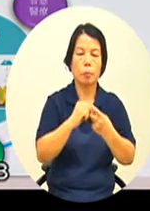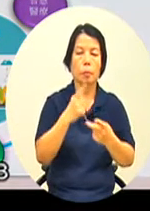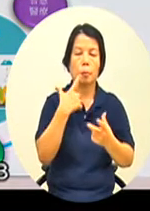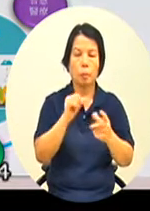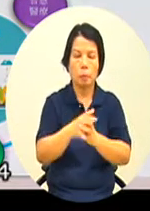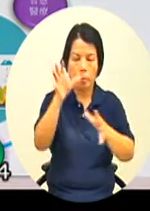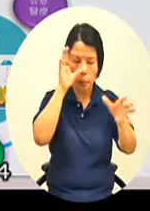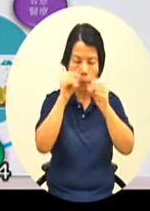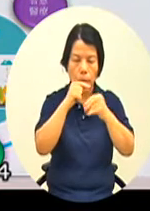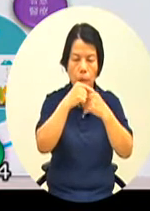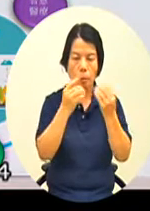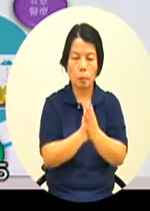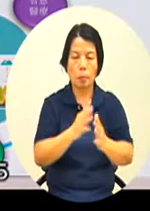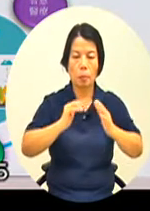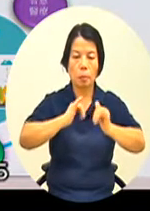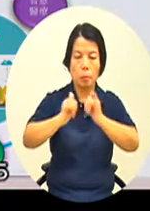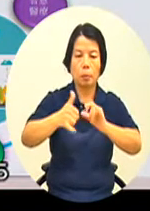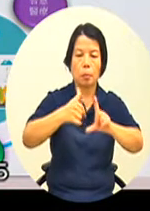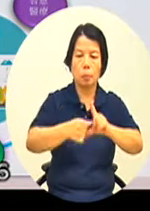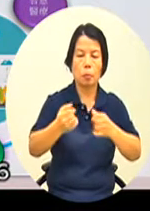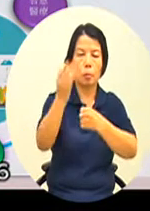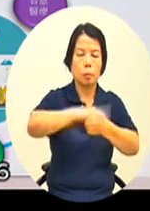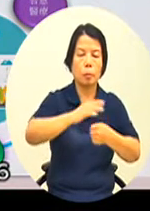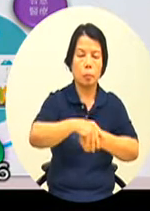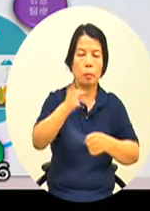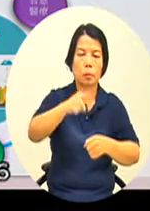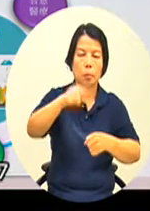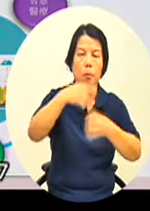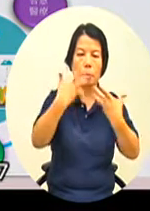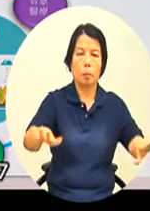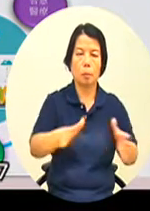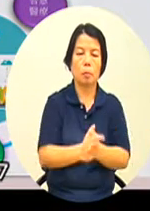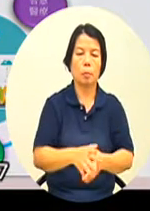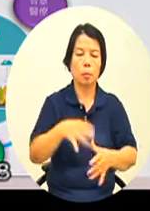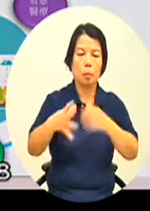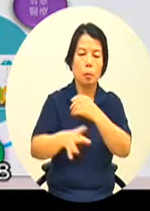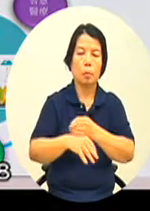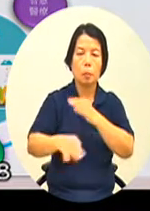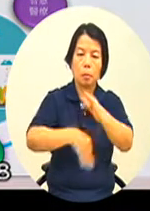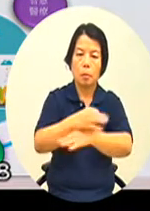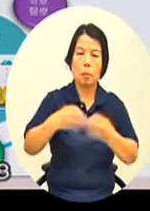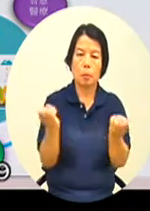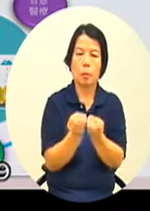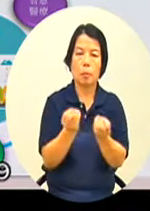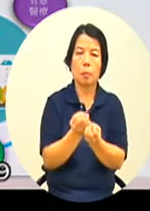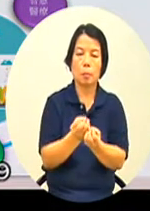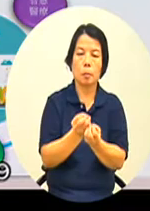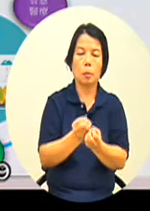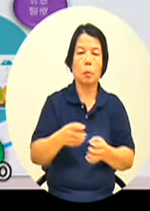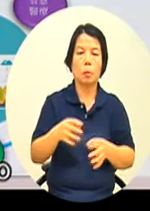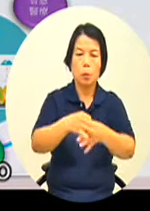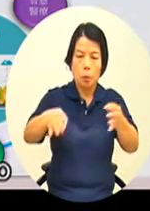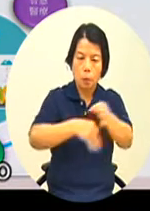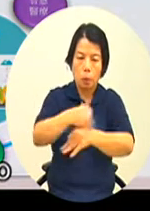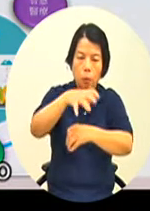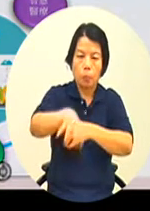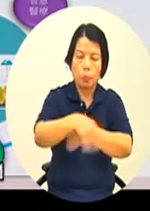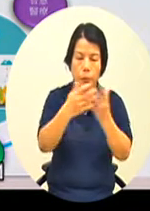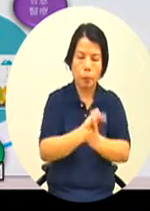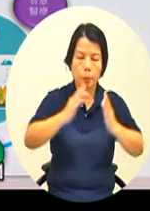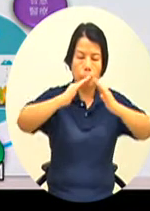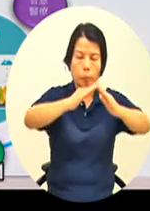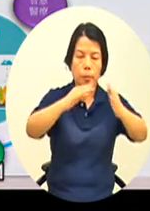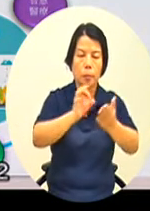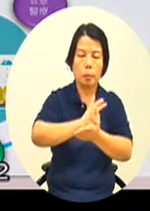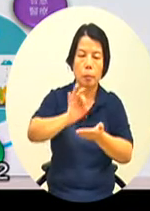的1700万的补助经费。另外，经济部工业局4G智慧宽频应用城市计划的